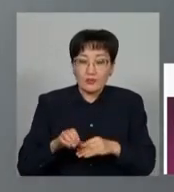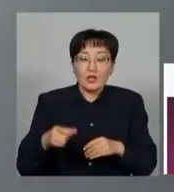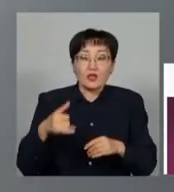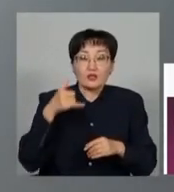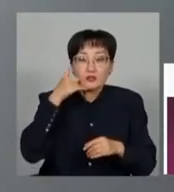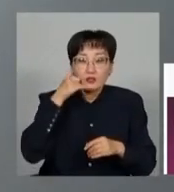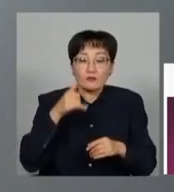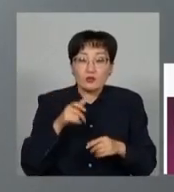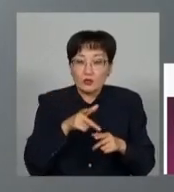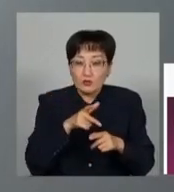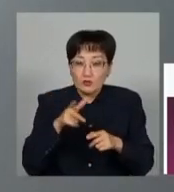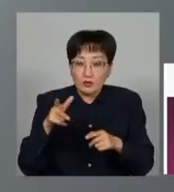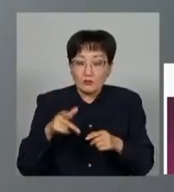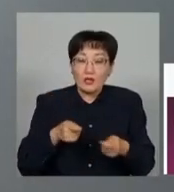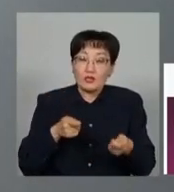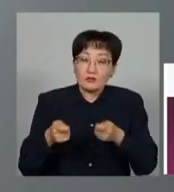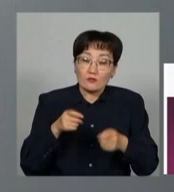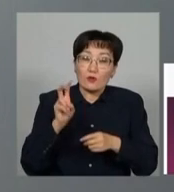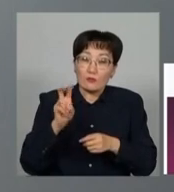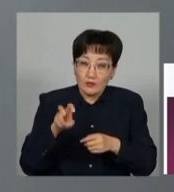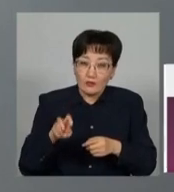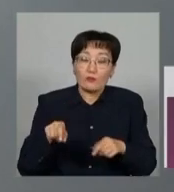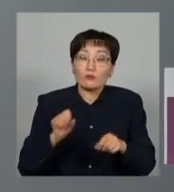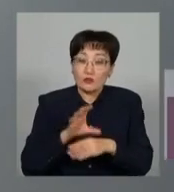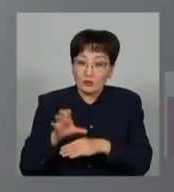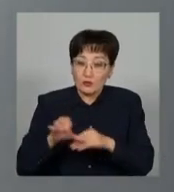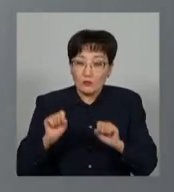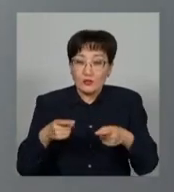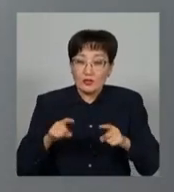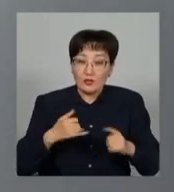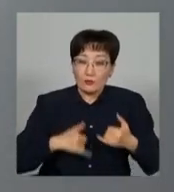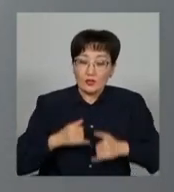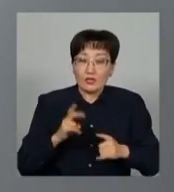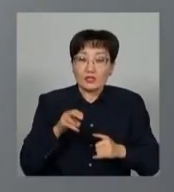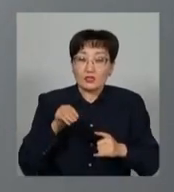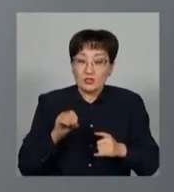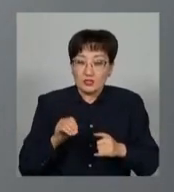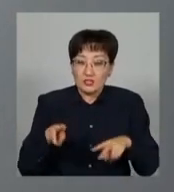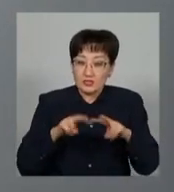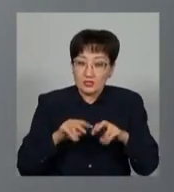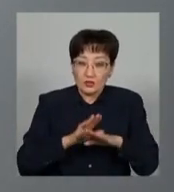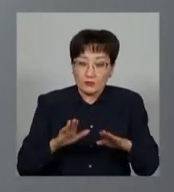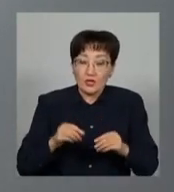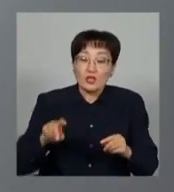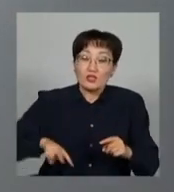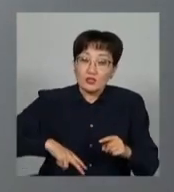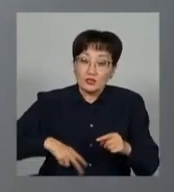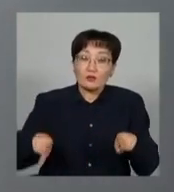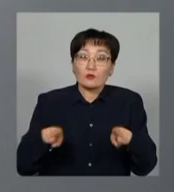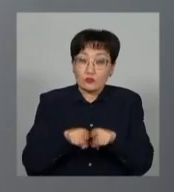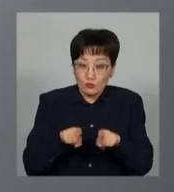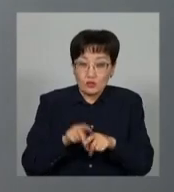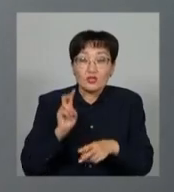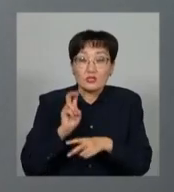телефонына түсіреді, завучтарға да барып айғайлап кетуі мүмкін, неге мұғалімдердің КТЖ-сын тексермейсіңдер деп, директорға да кіріп айғайлап